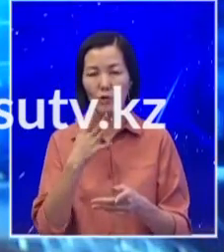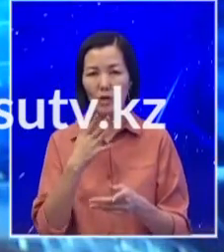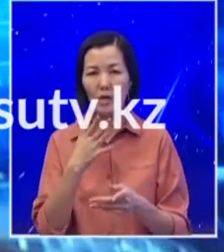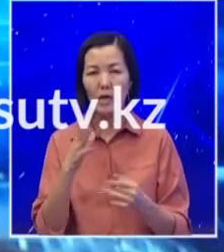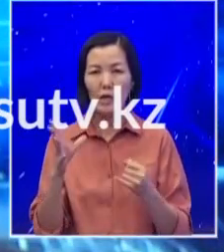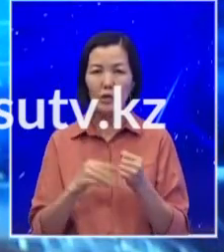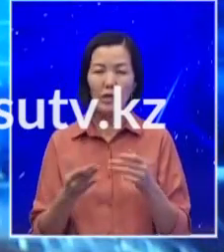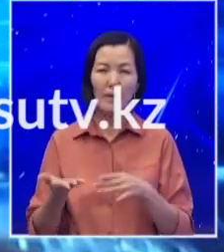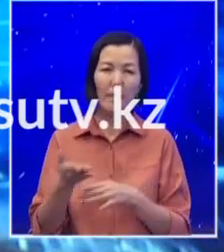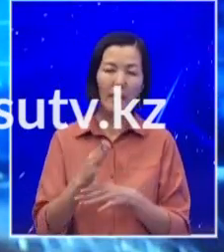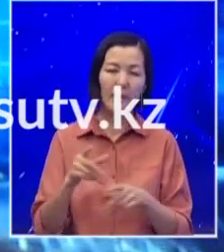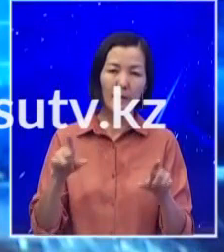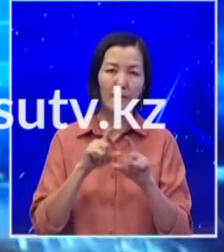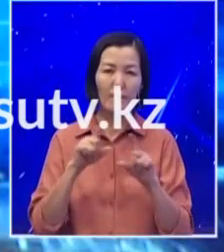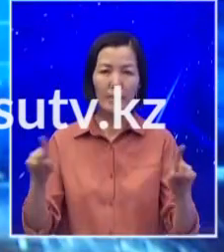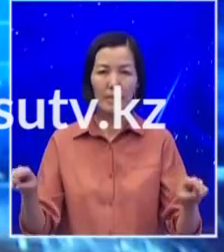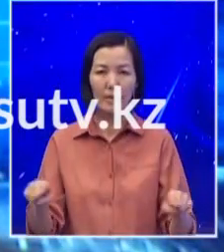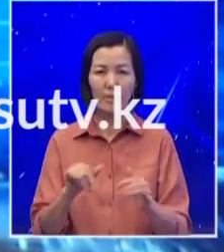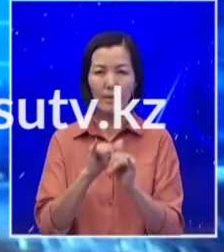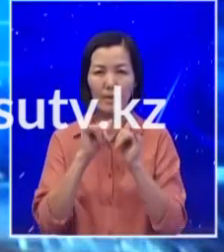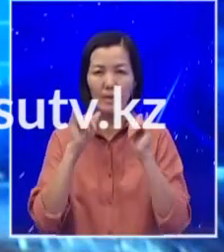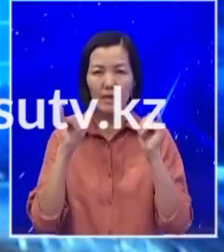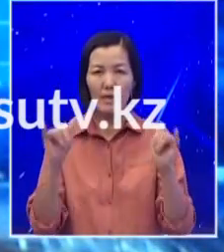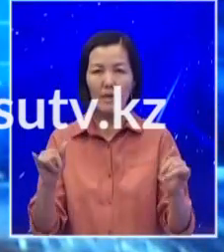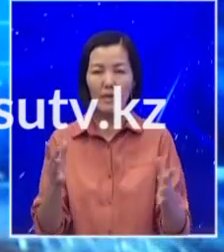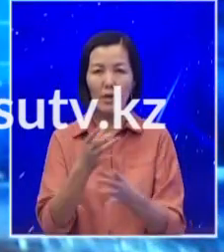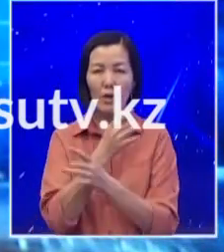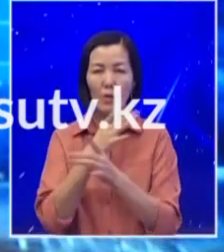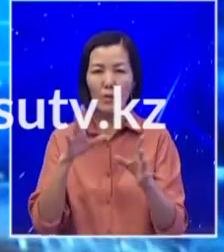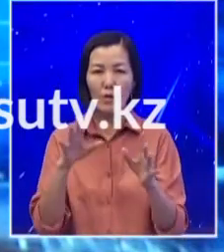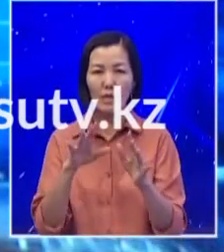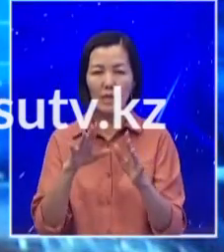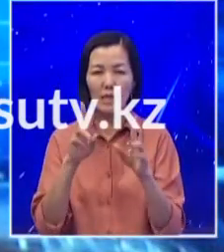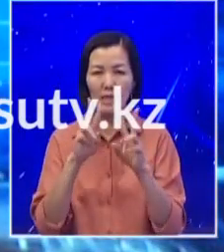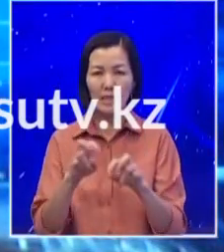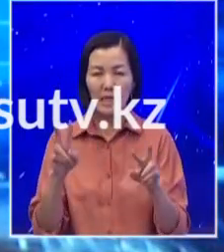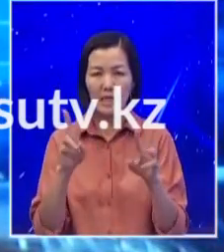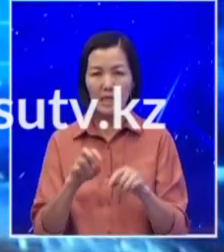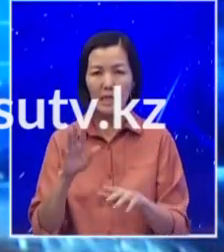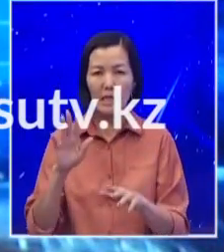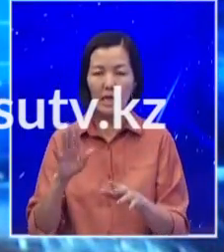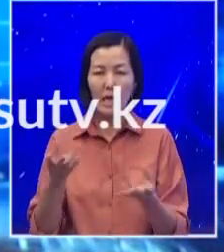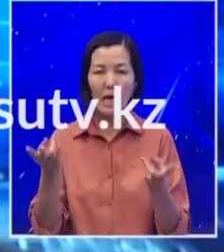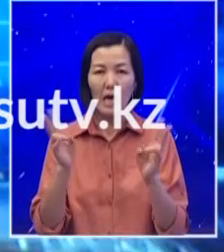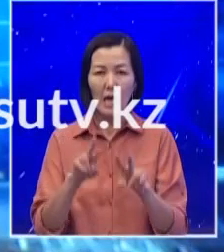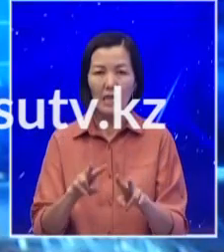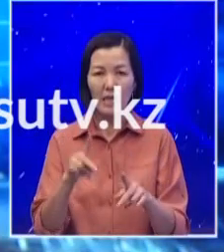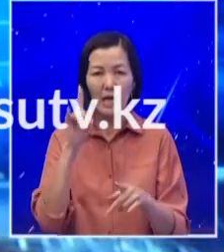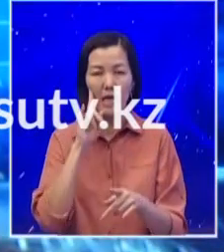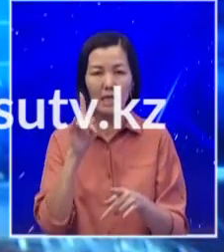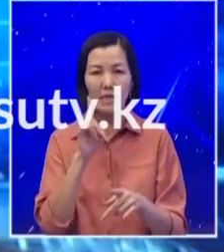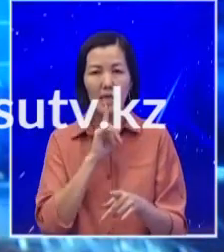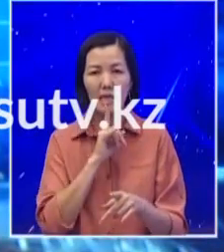мектебінің негізін қалады. Қазақ халқының өркениеттік қалыптасуын жетік зерттеді. Артында ізі қалды.